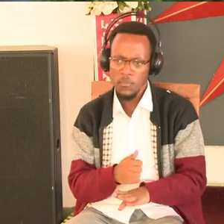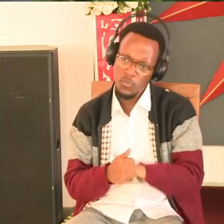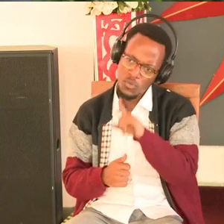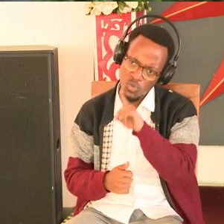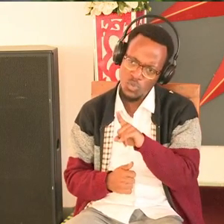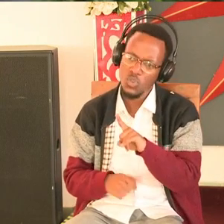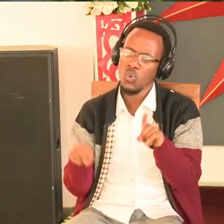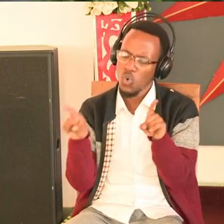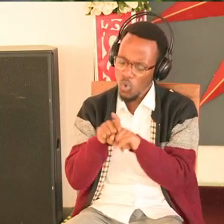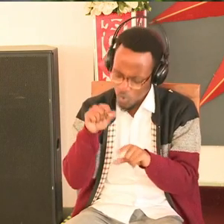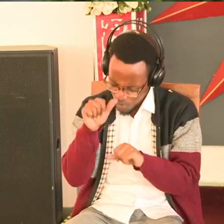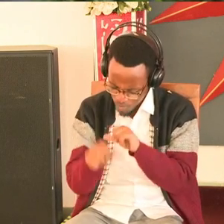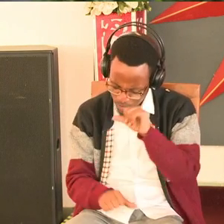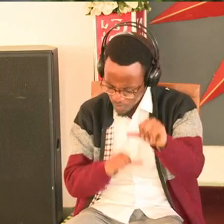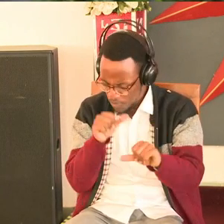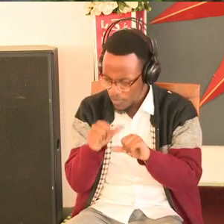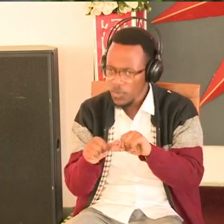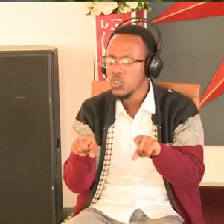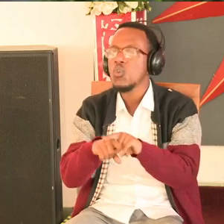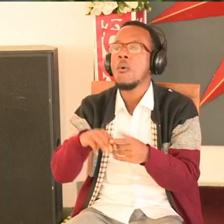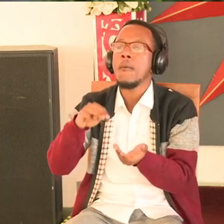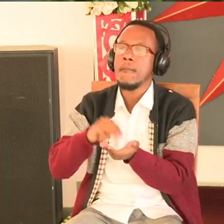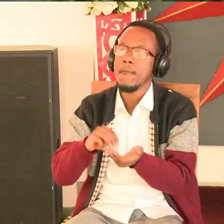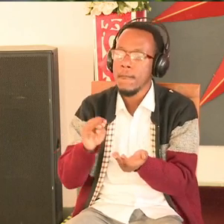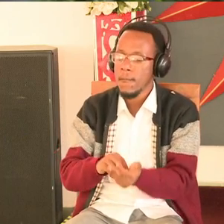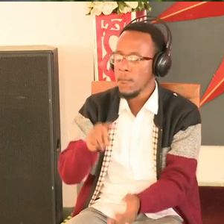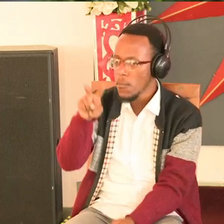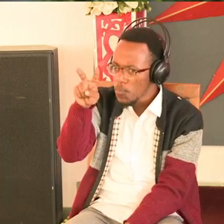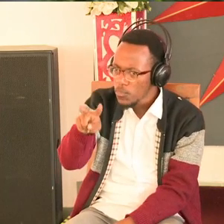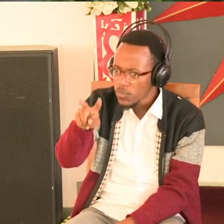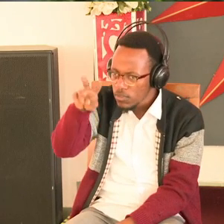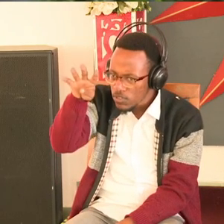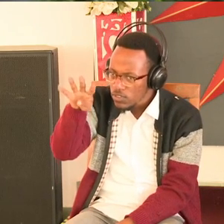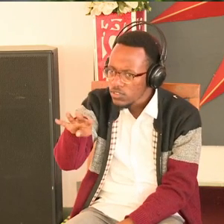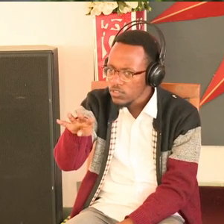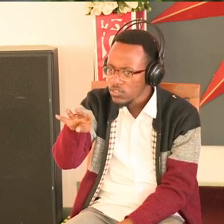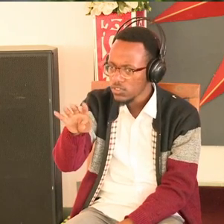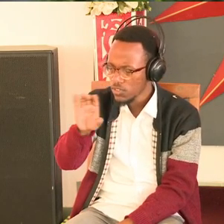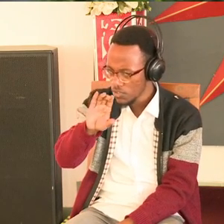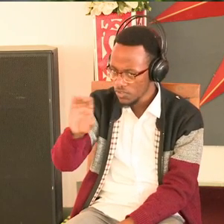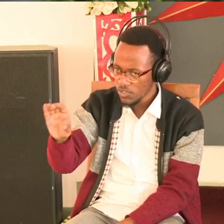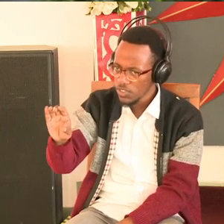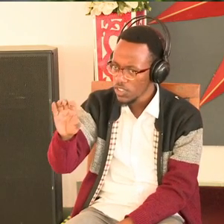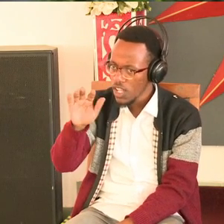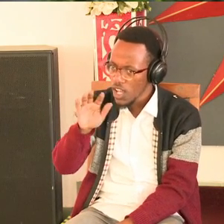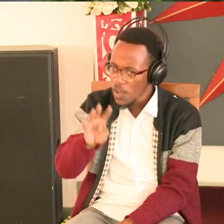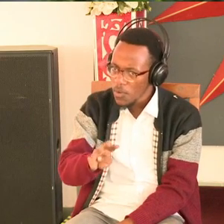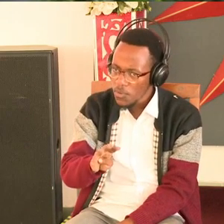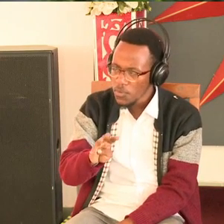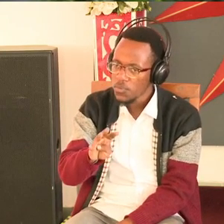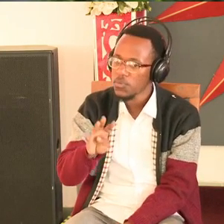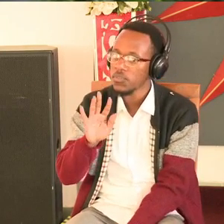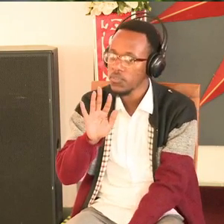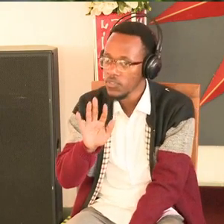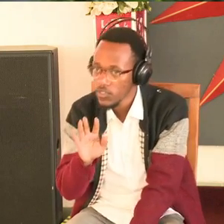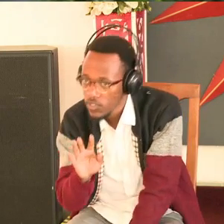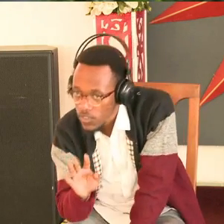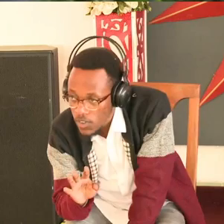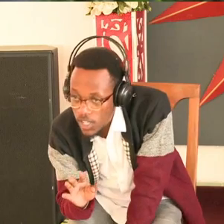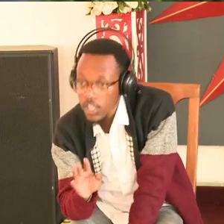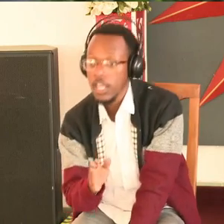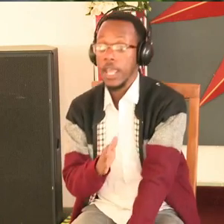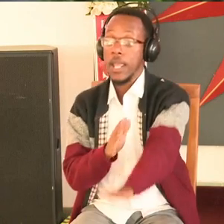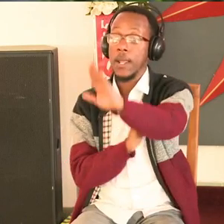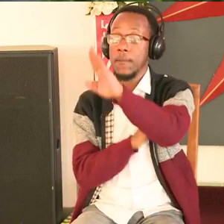wanjye nagushyizeho bijyanye na Matayo 24 umurongo wa 45 kugeza ku